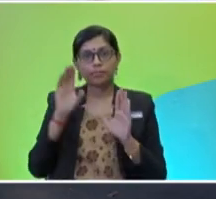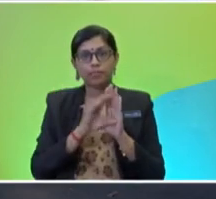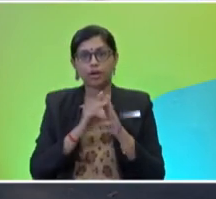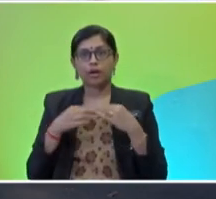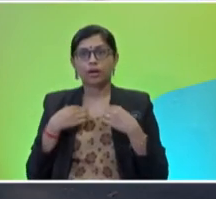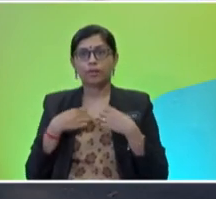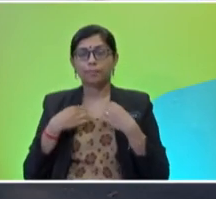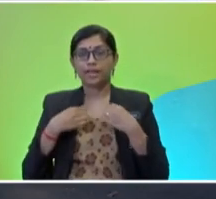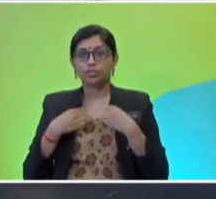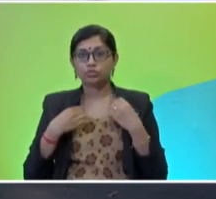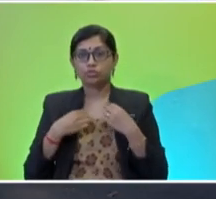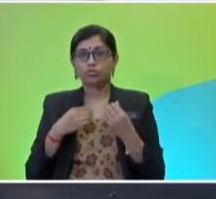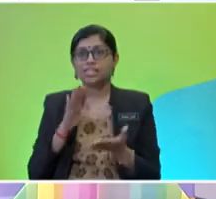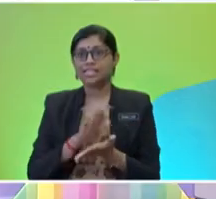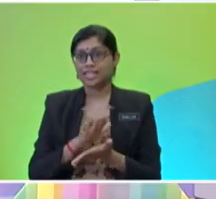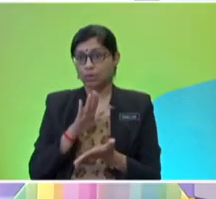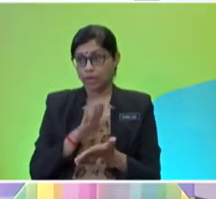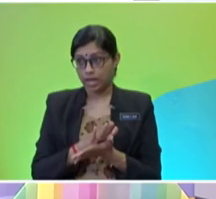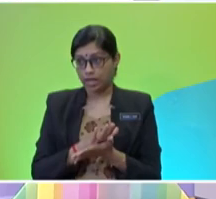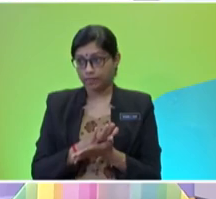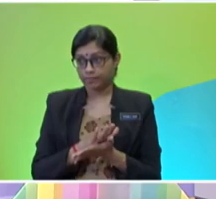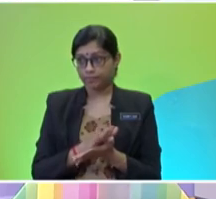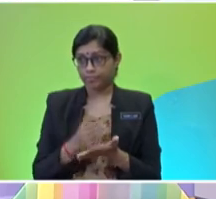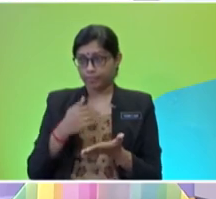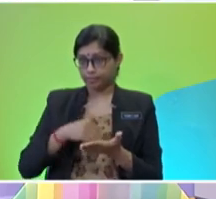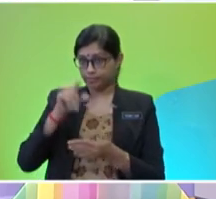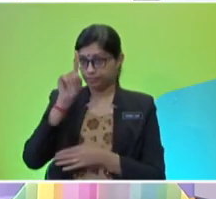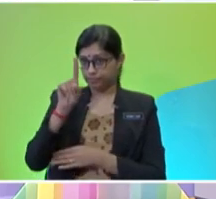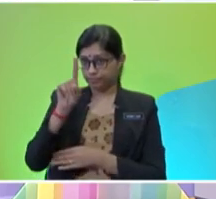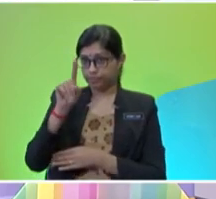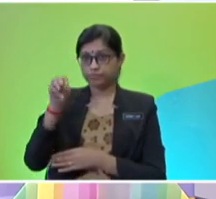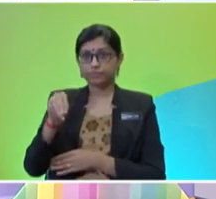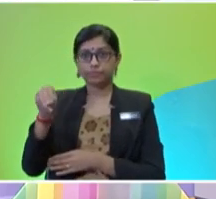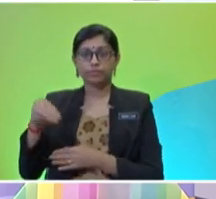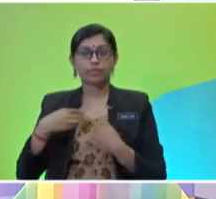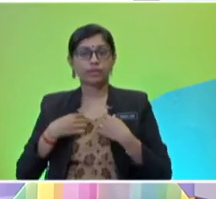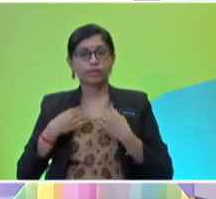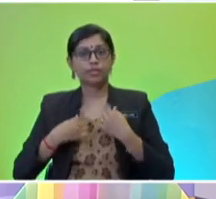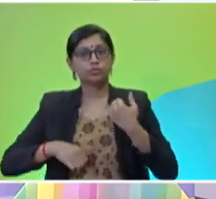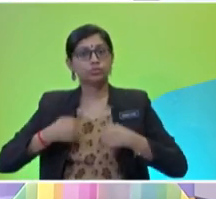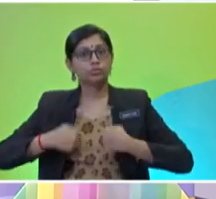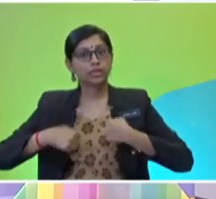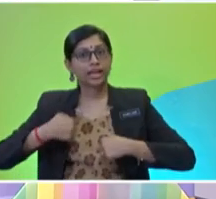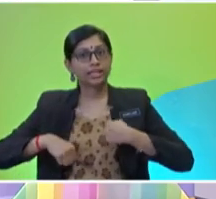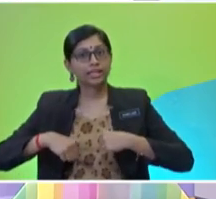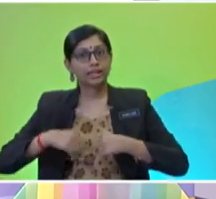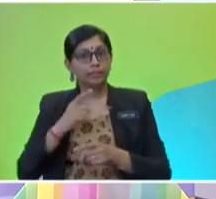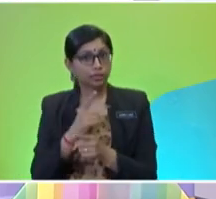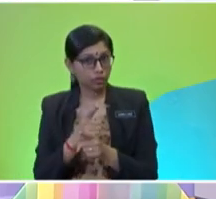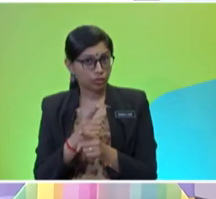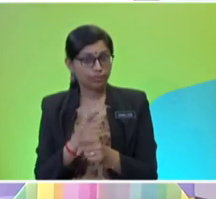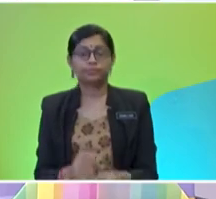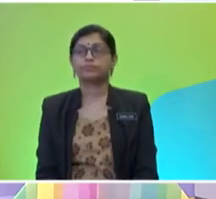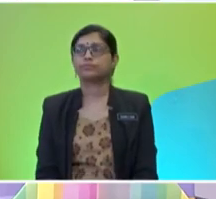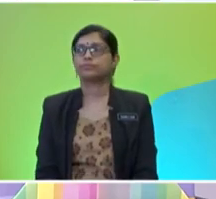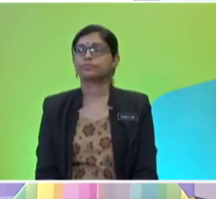sekolah. Okey. Okey, lagi satu ni nampak kat sini baju sukan. Baju sukan. Setiap